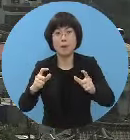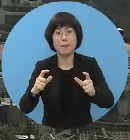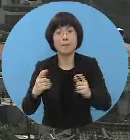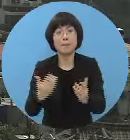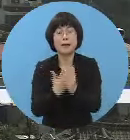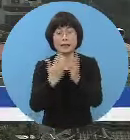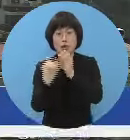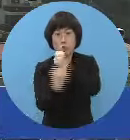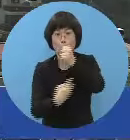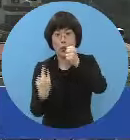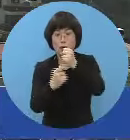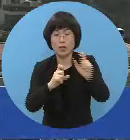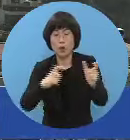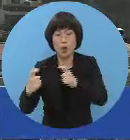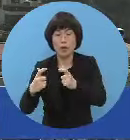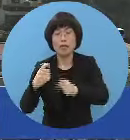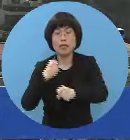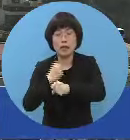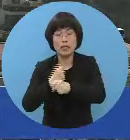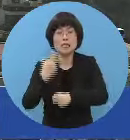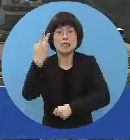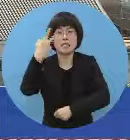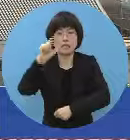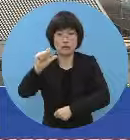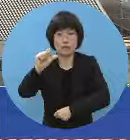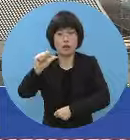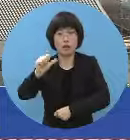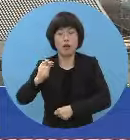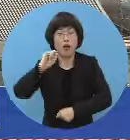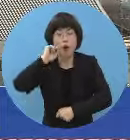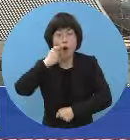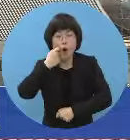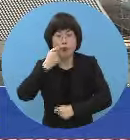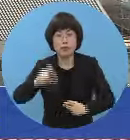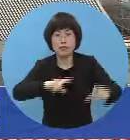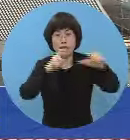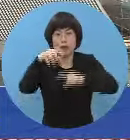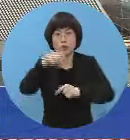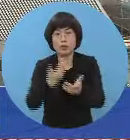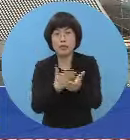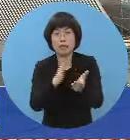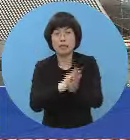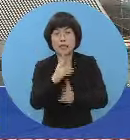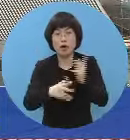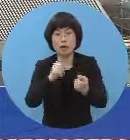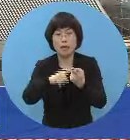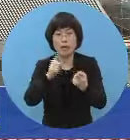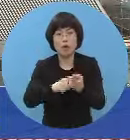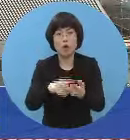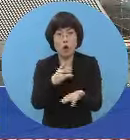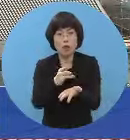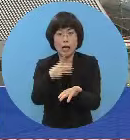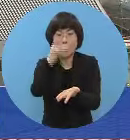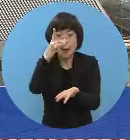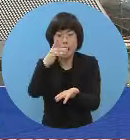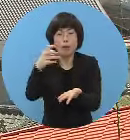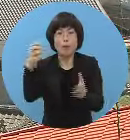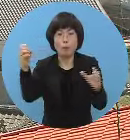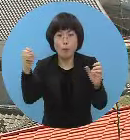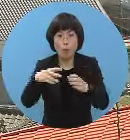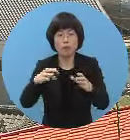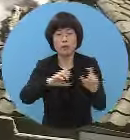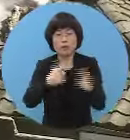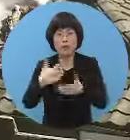대통령 직속 지역발전위원회와 농림축산식품부가 공모한 2015년 취약지역 생활여건 개조 사업에서 담양군